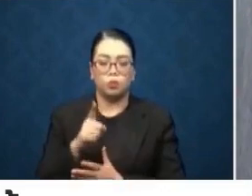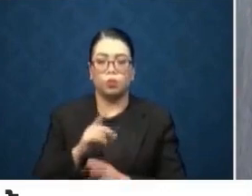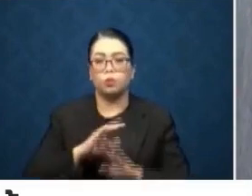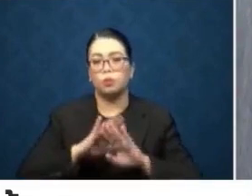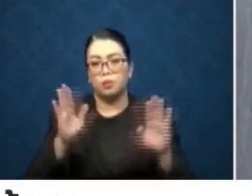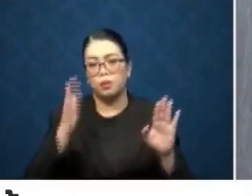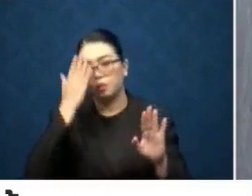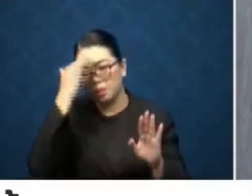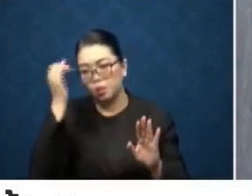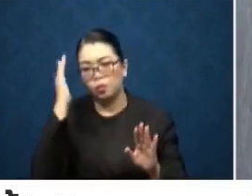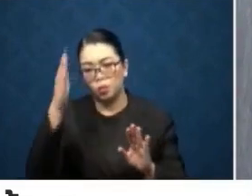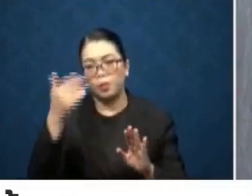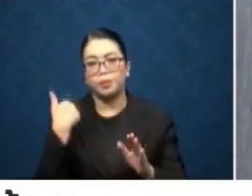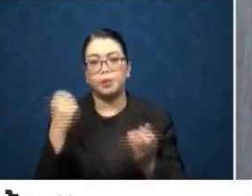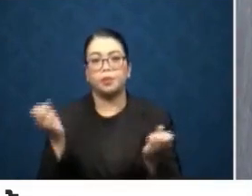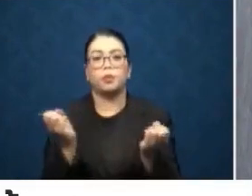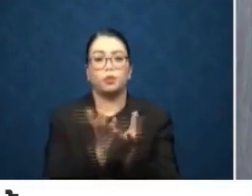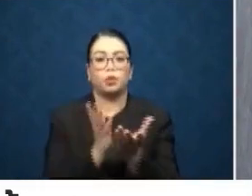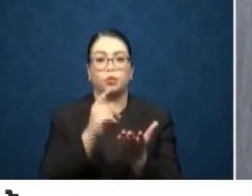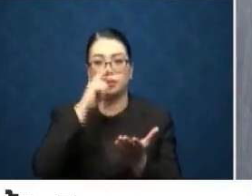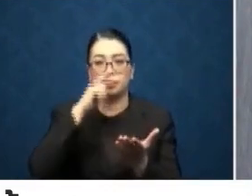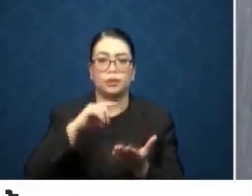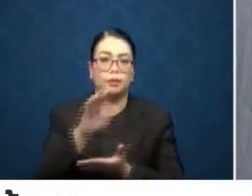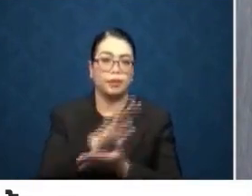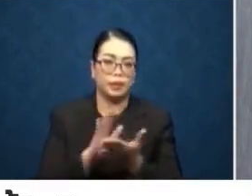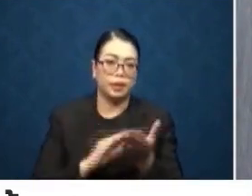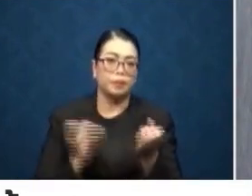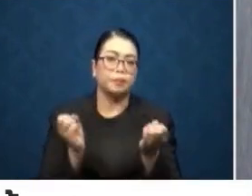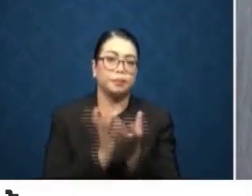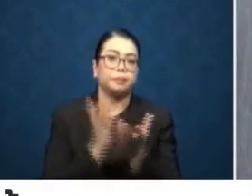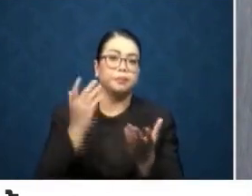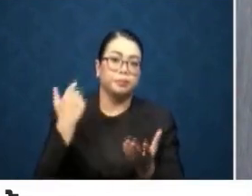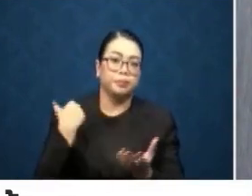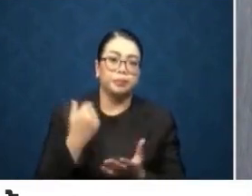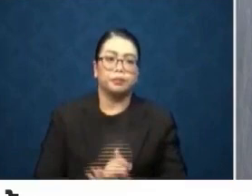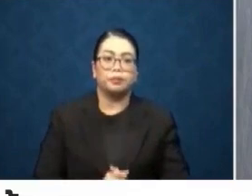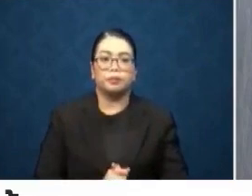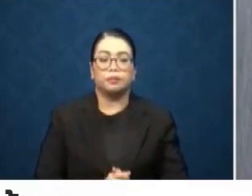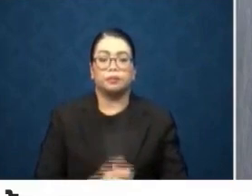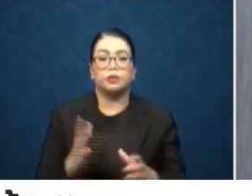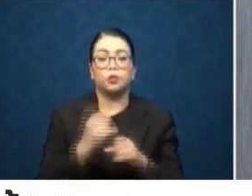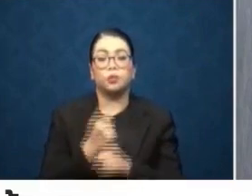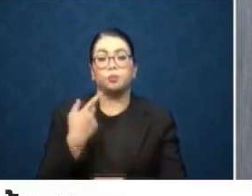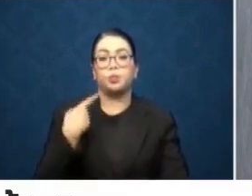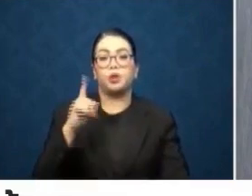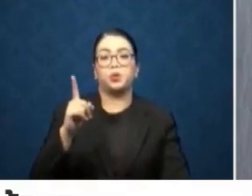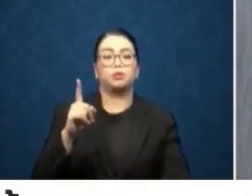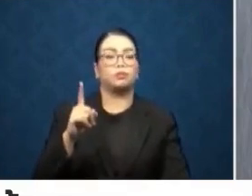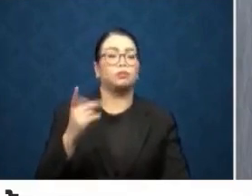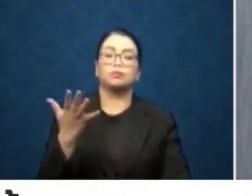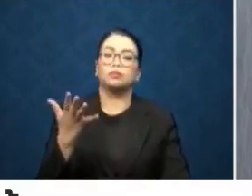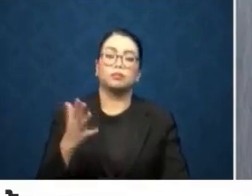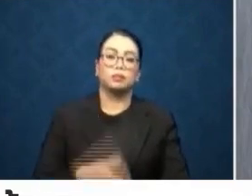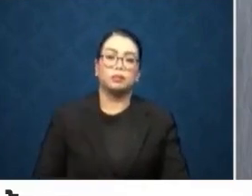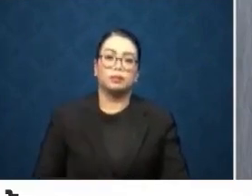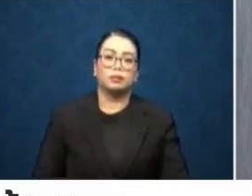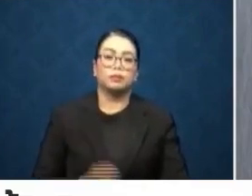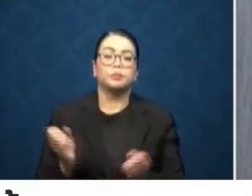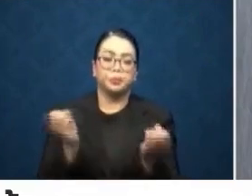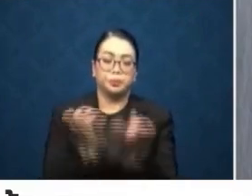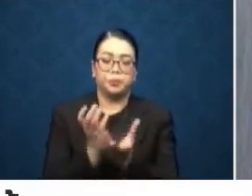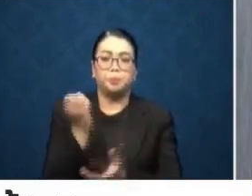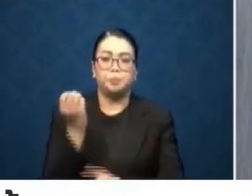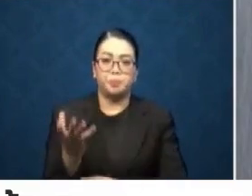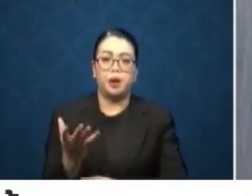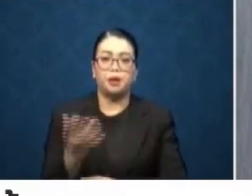เงินเฟ้อพุ่งสูงดังนั้นสิ่งที่รัฐบาลควรทำก็คือเน้นการใช้จ่ายภาครัฐการส่งออกรวมถึงการลงทุน